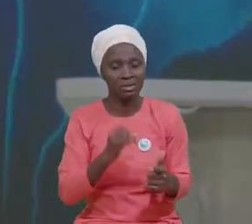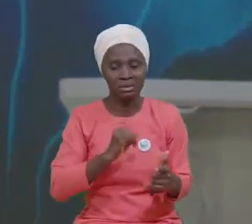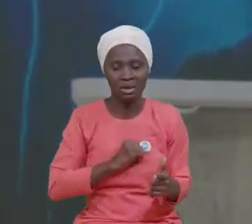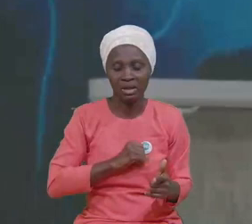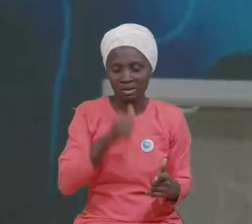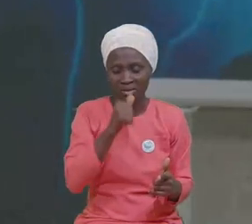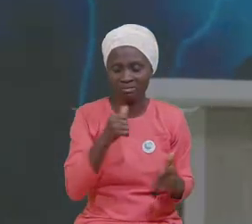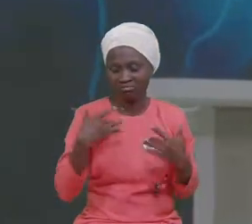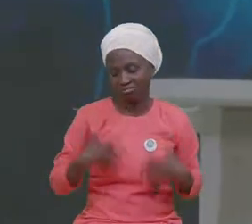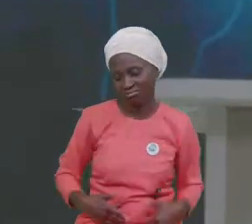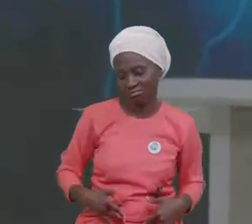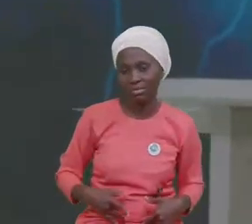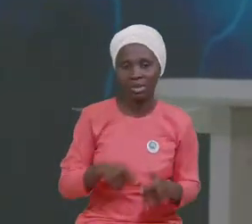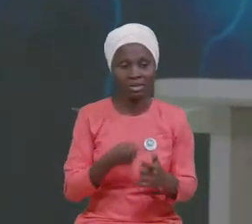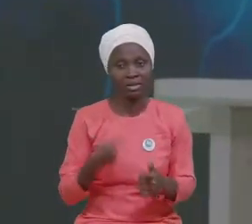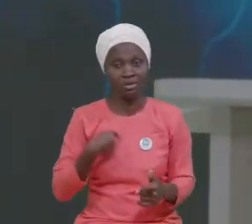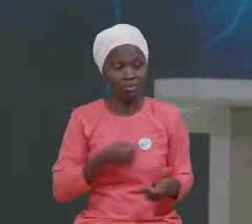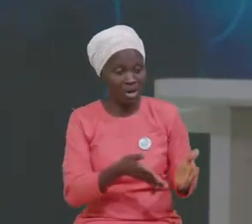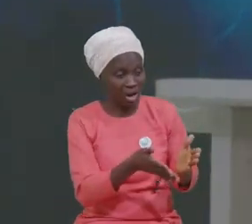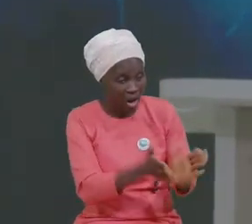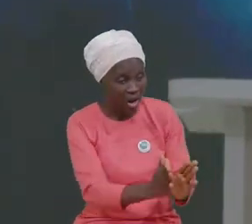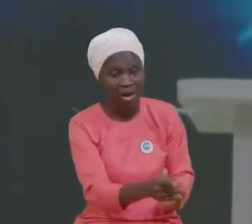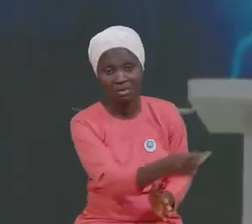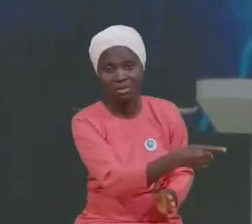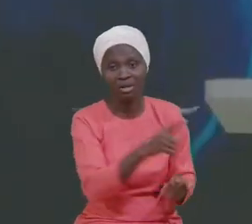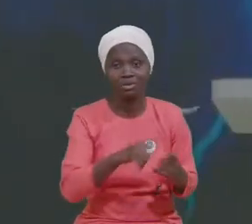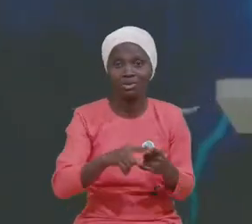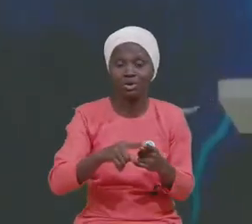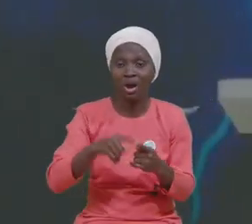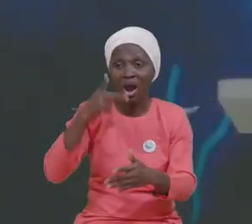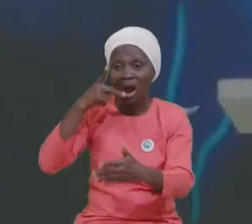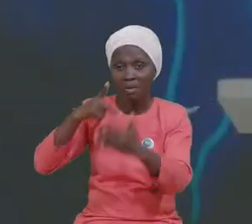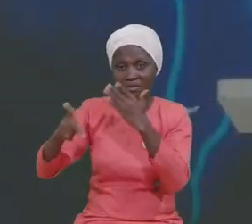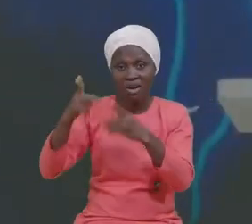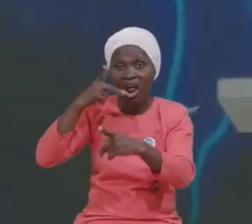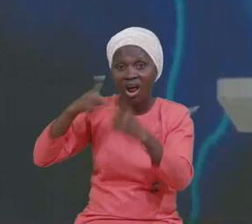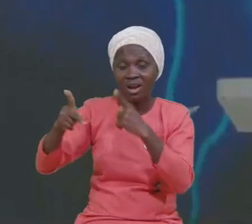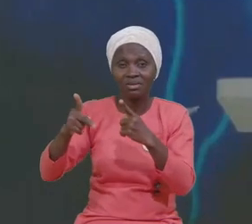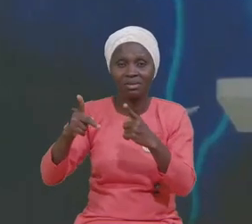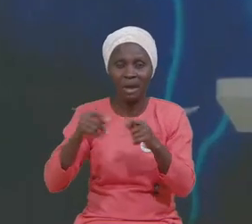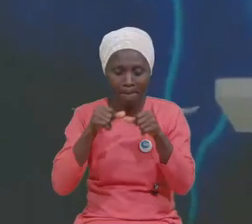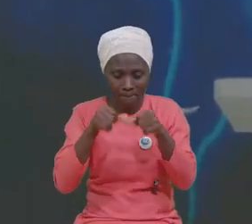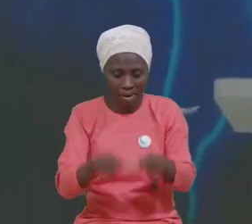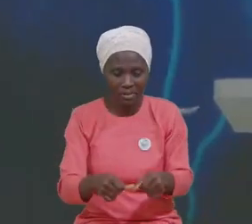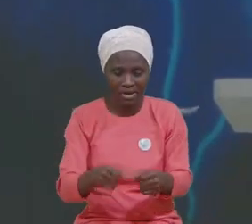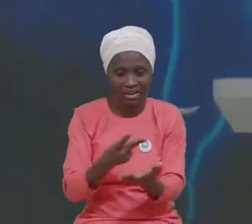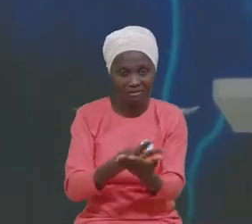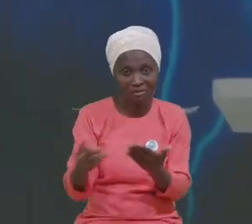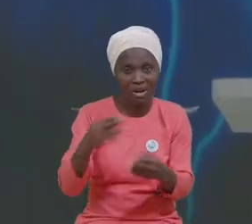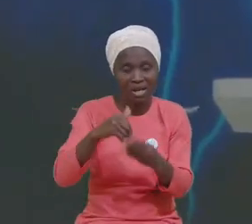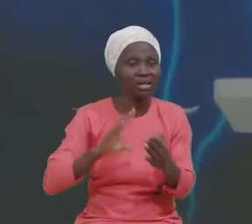cède, on leur permet de prophétiser permanemment l'échec dans nos